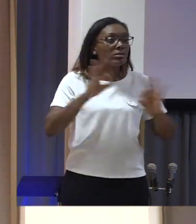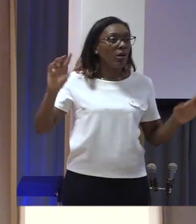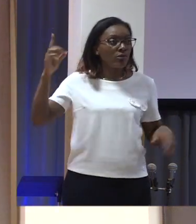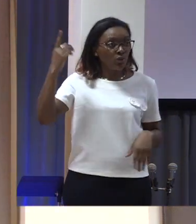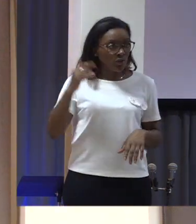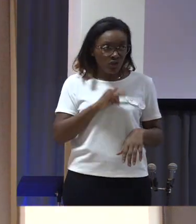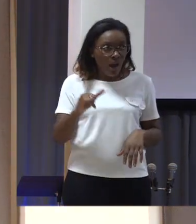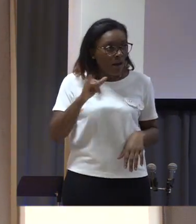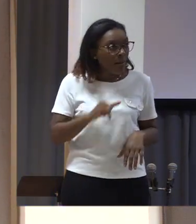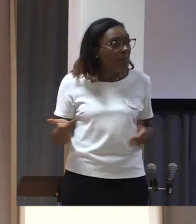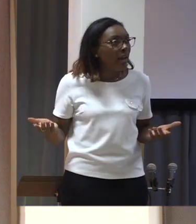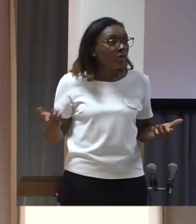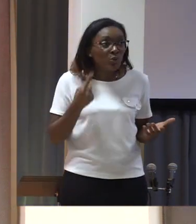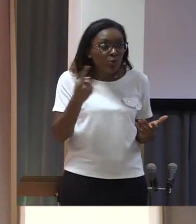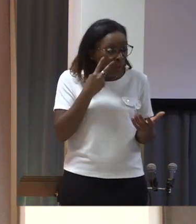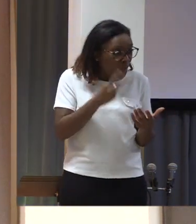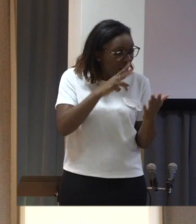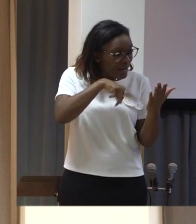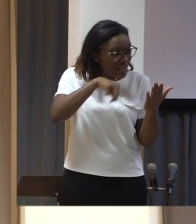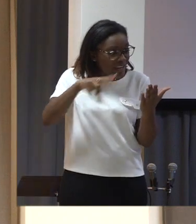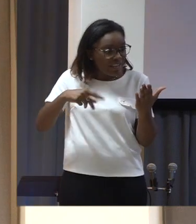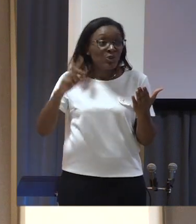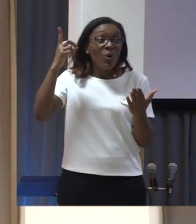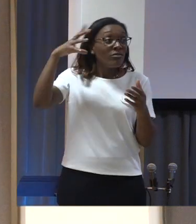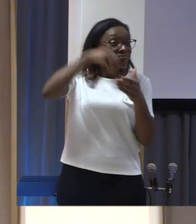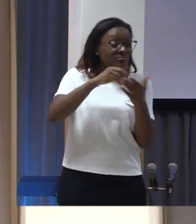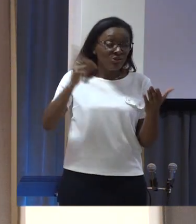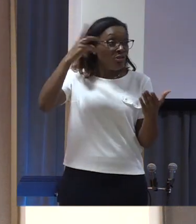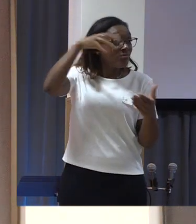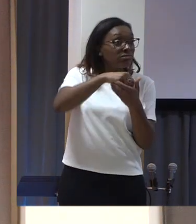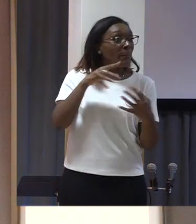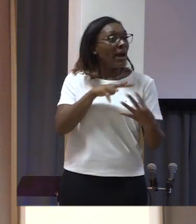n'était pas dans la bataille.